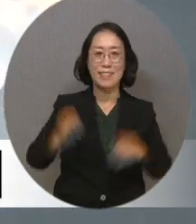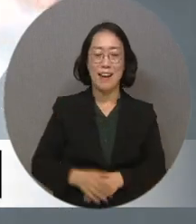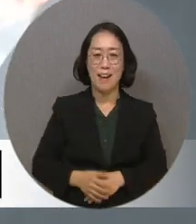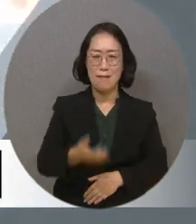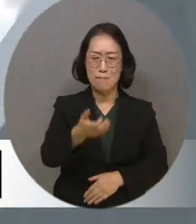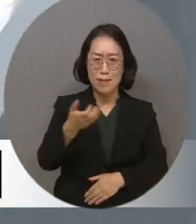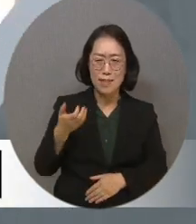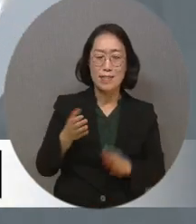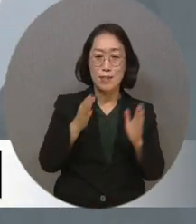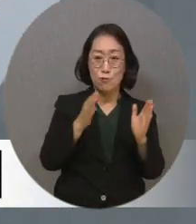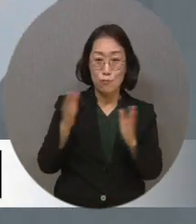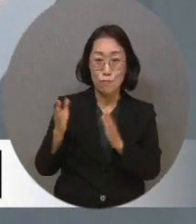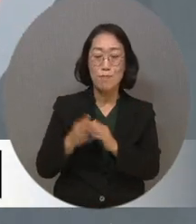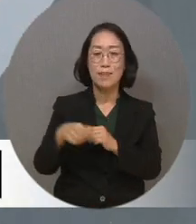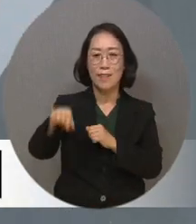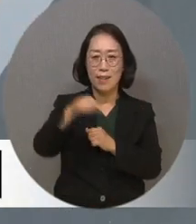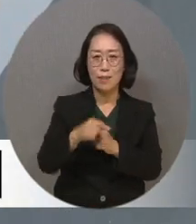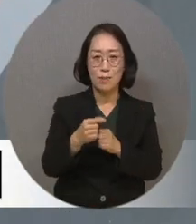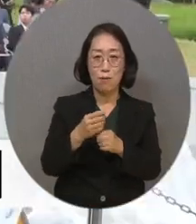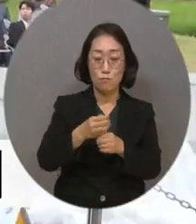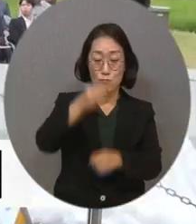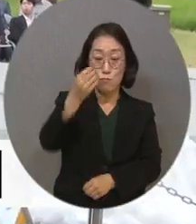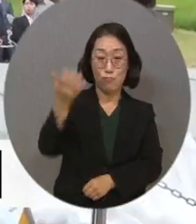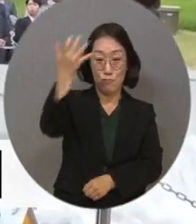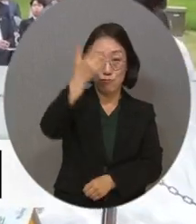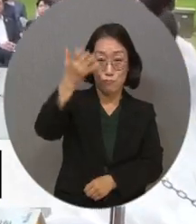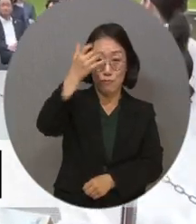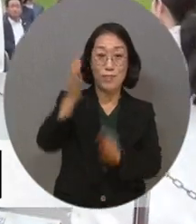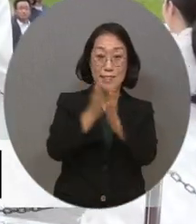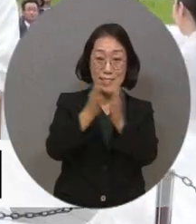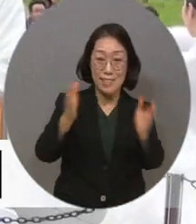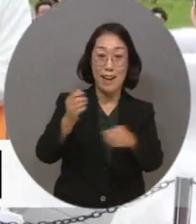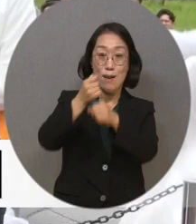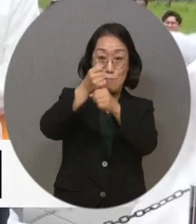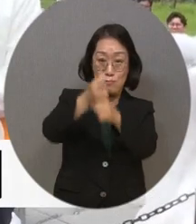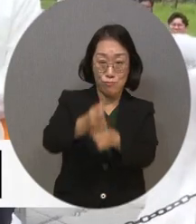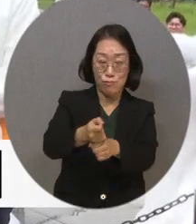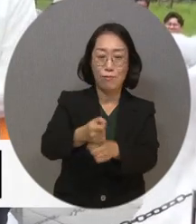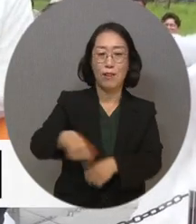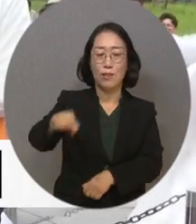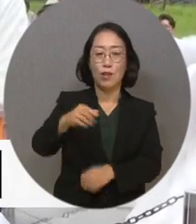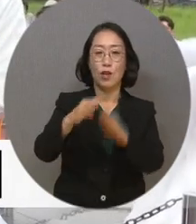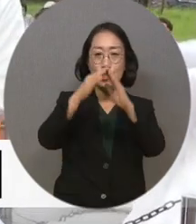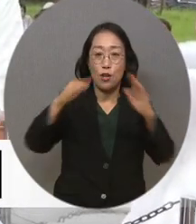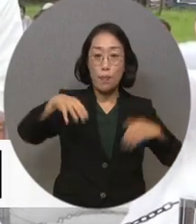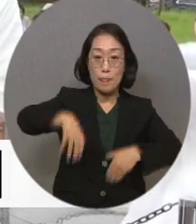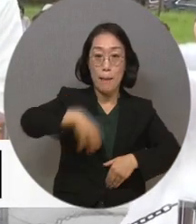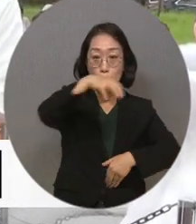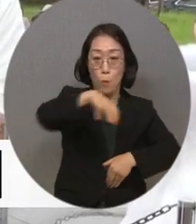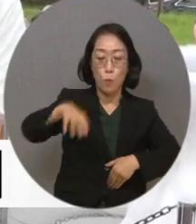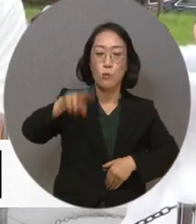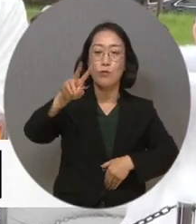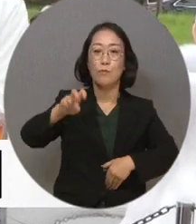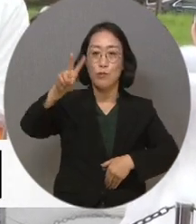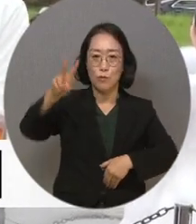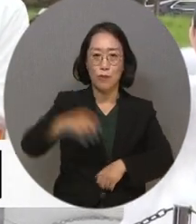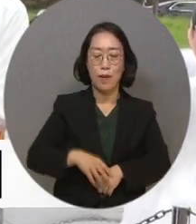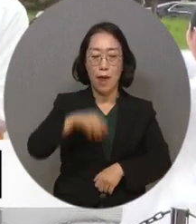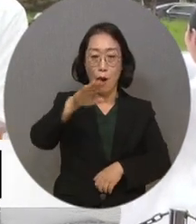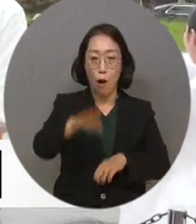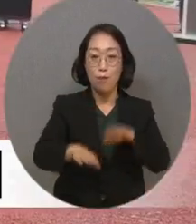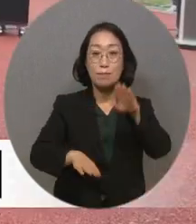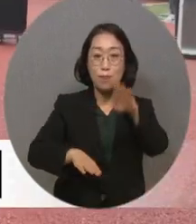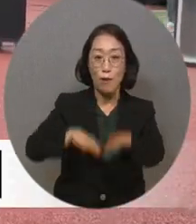칠선녀가 체화경을 이용해 성화를 체화했고 전남도의회 서동욱 의장이 전남의 22개 시군을 상징하는 22걸음을